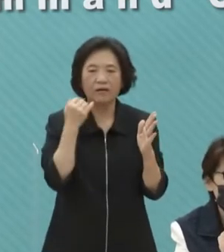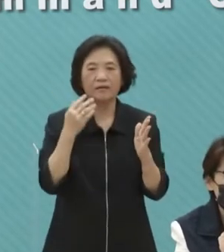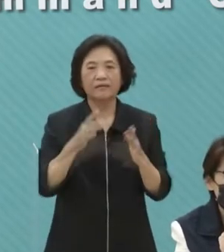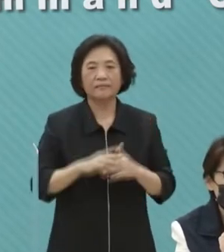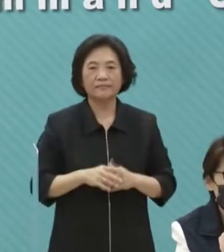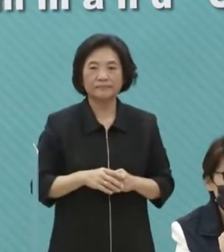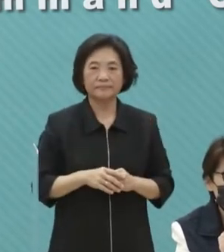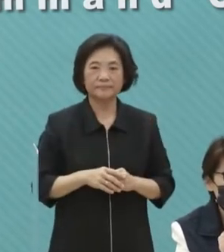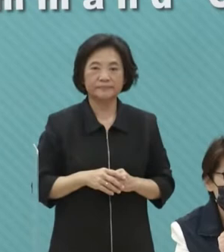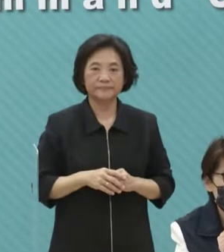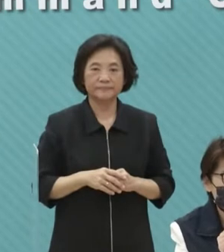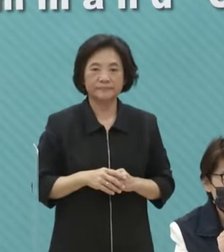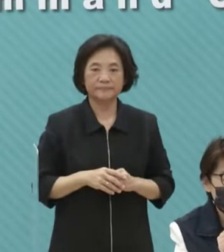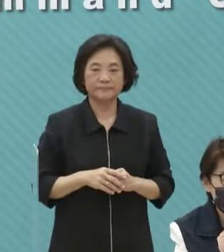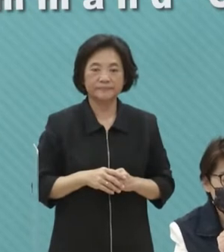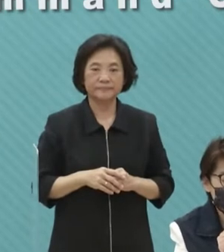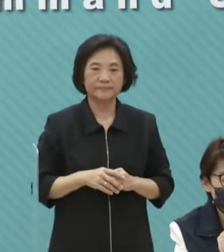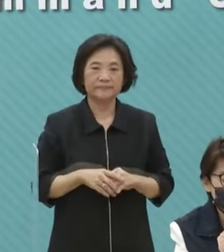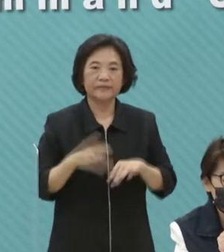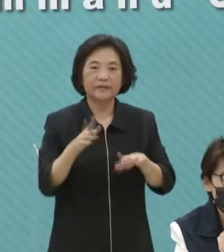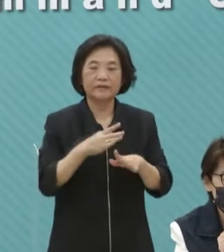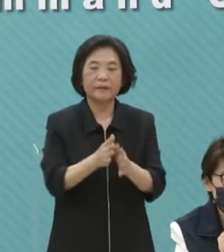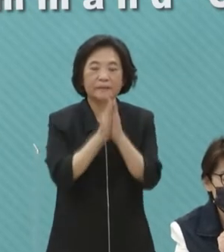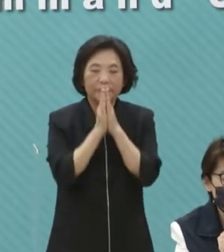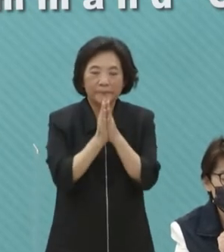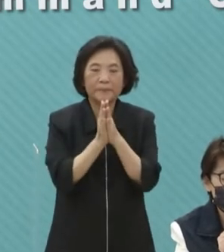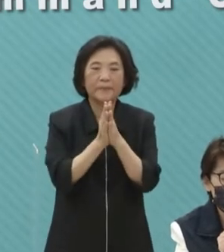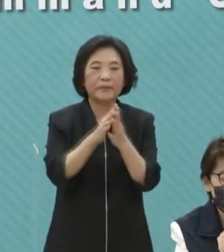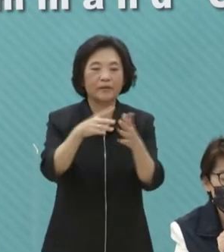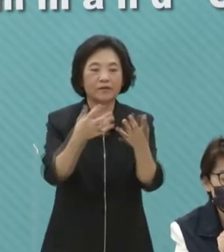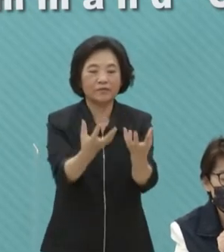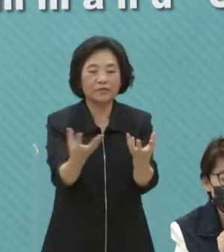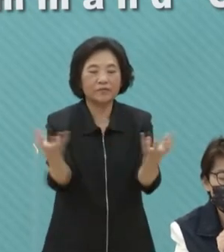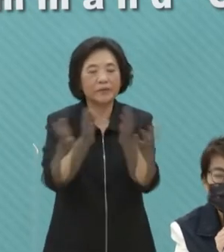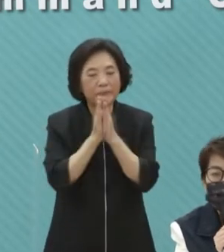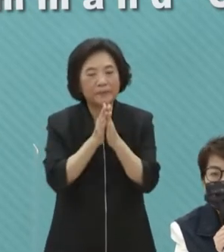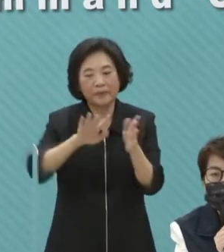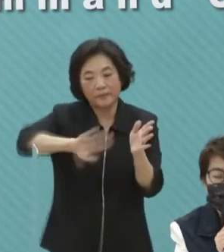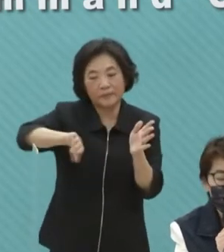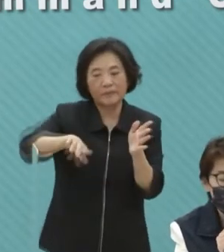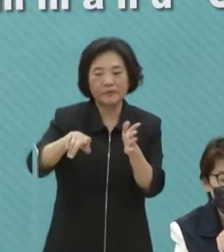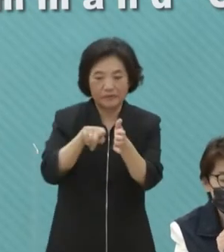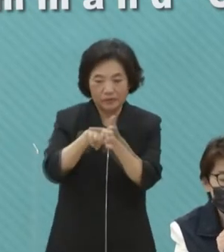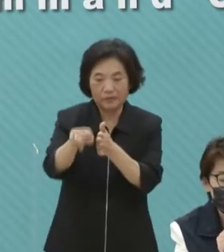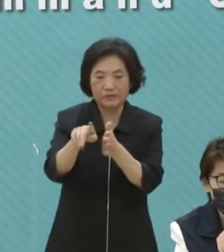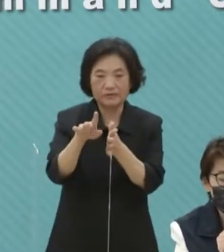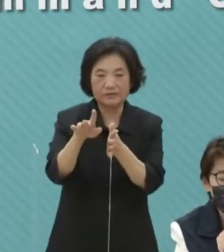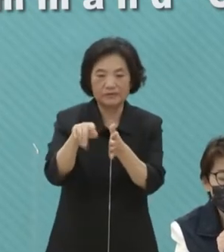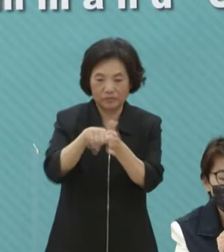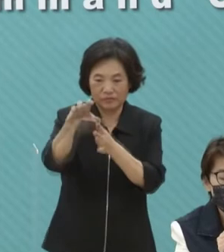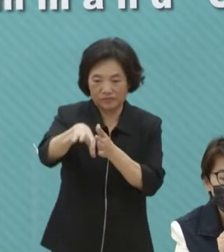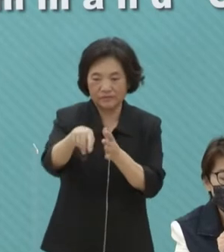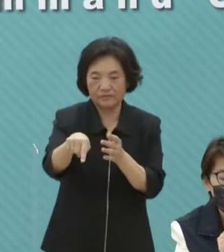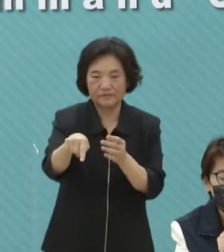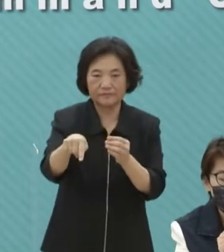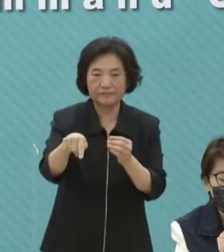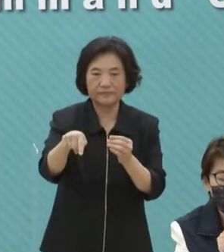仪容。那另外就是我们在拜访区旁边设置了一个确诊的专区，